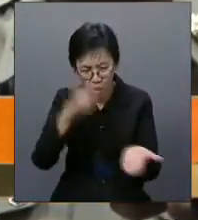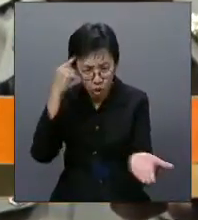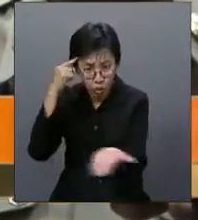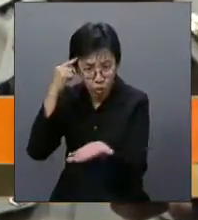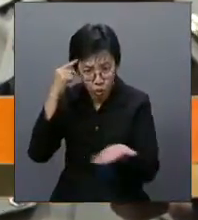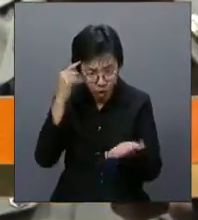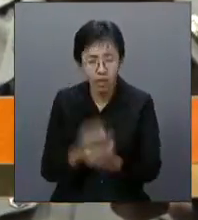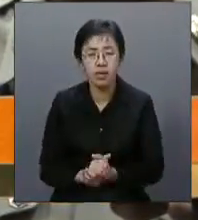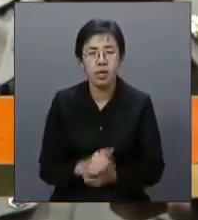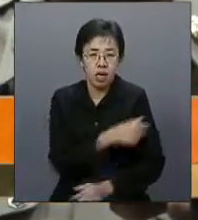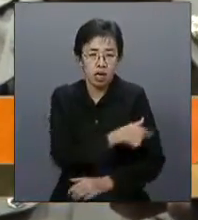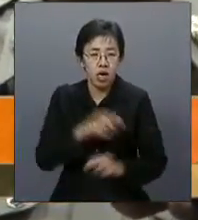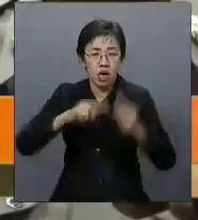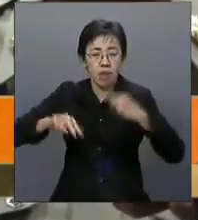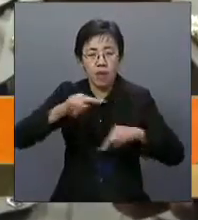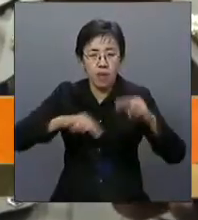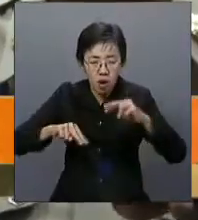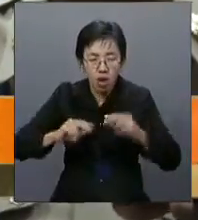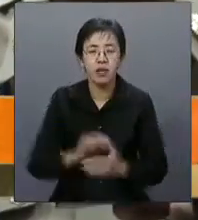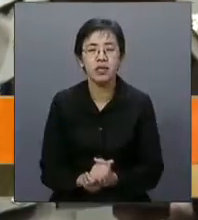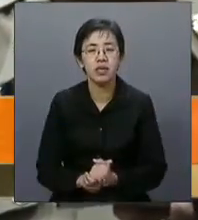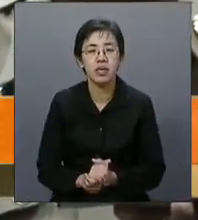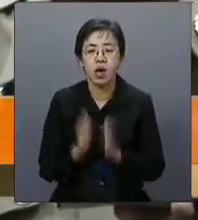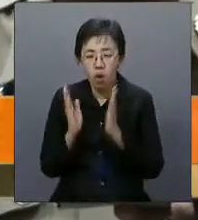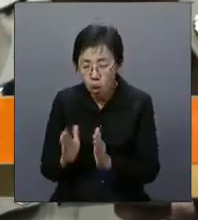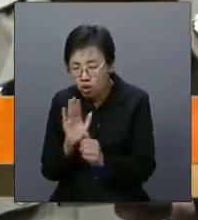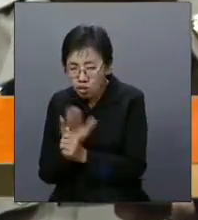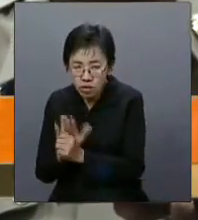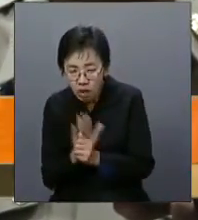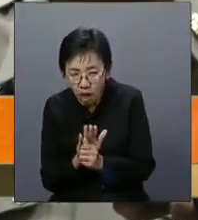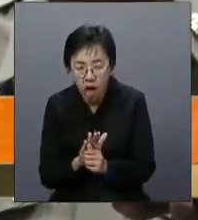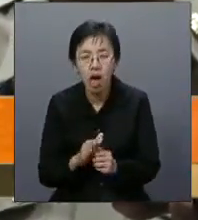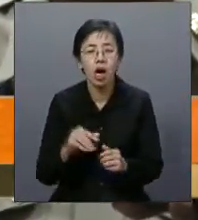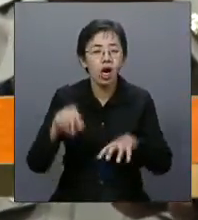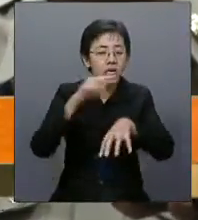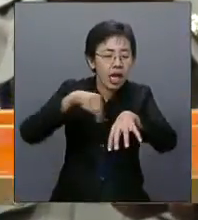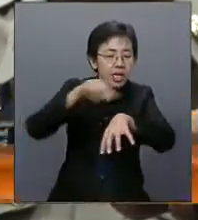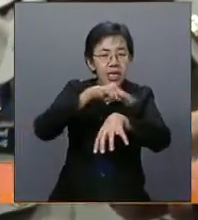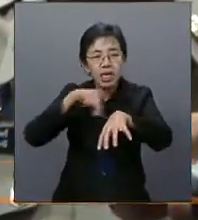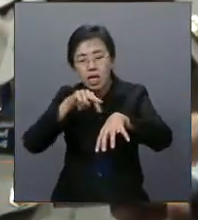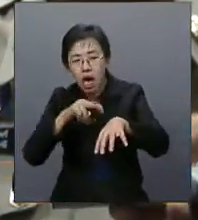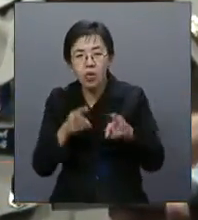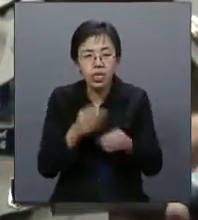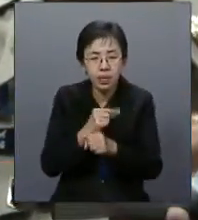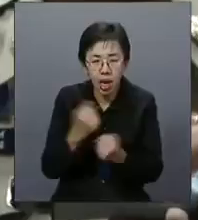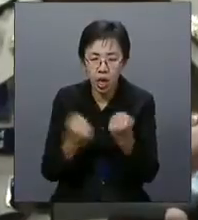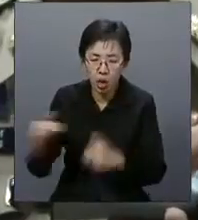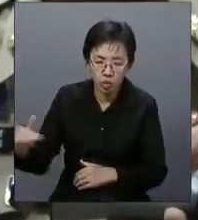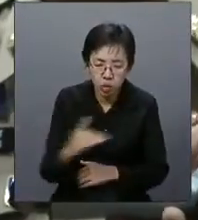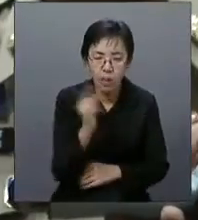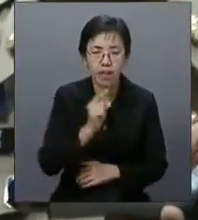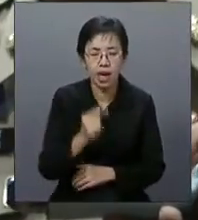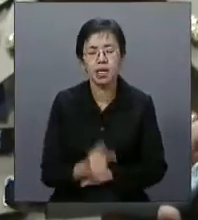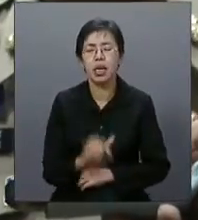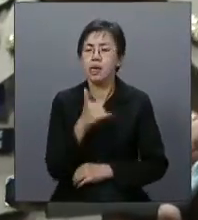การรปภ.บุคคลรปภ.สถานที่และการเดินรถนะฮะจะทำอย่างไรสิ่งบอกเหตุที่